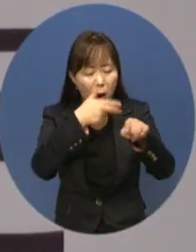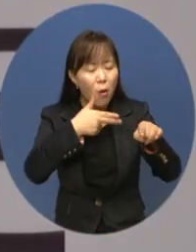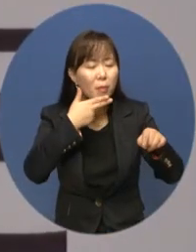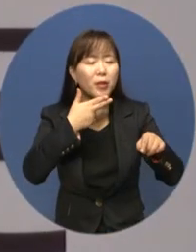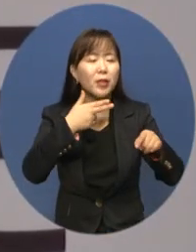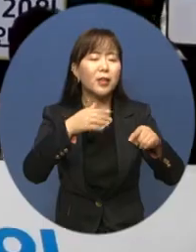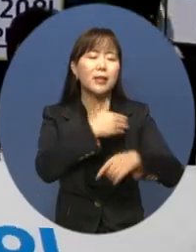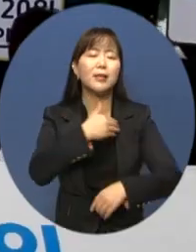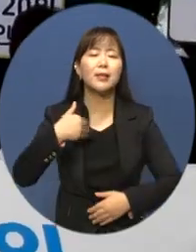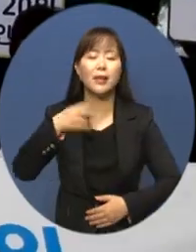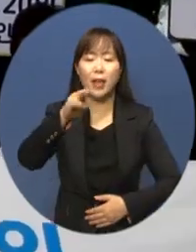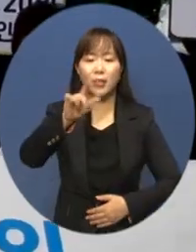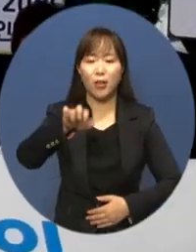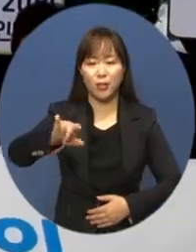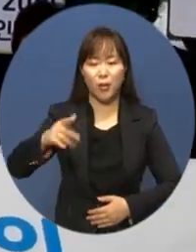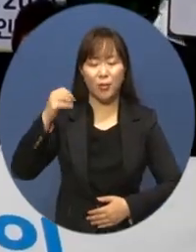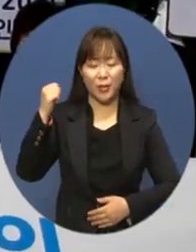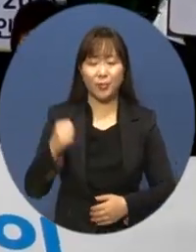든든한 연천.